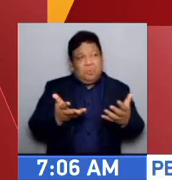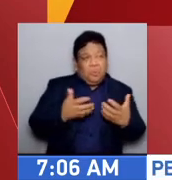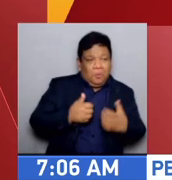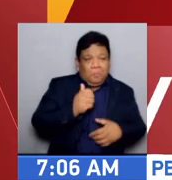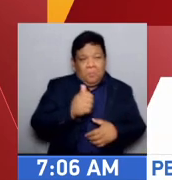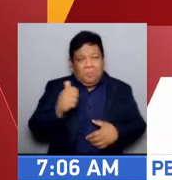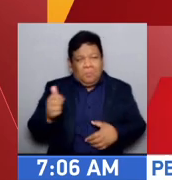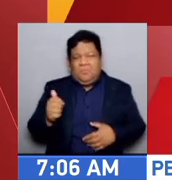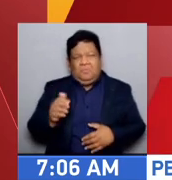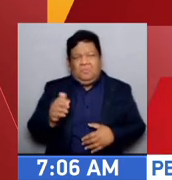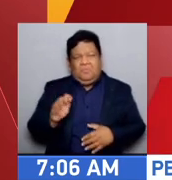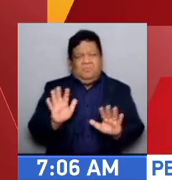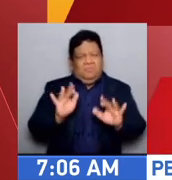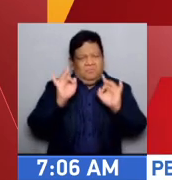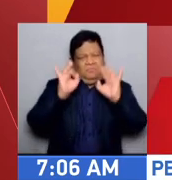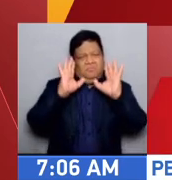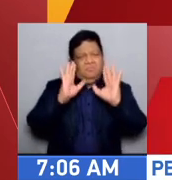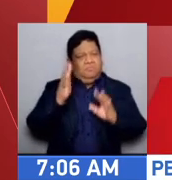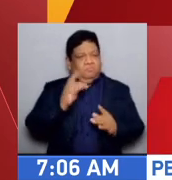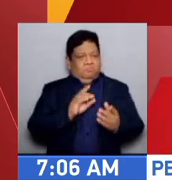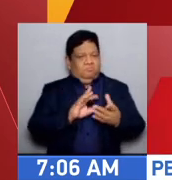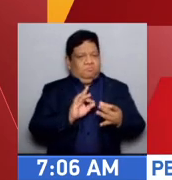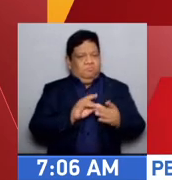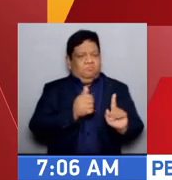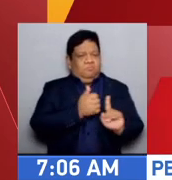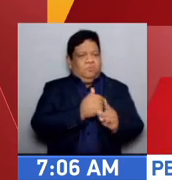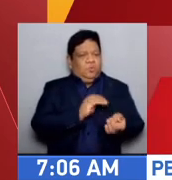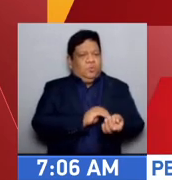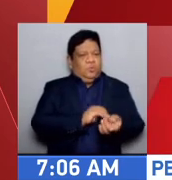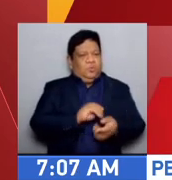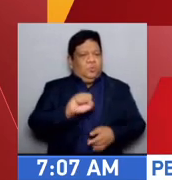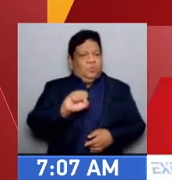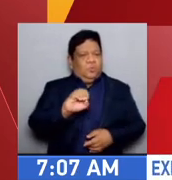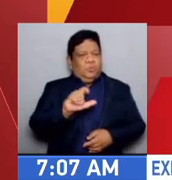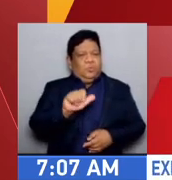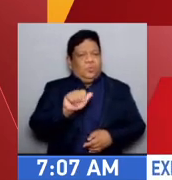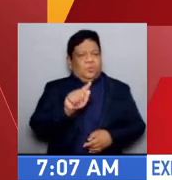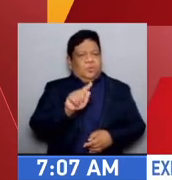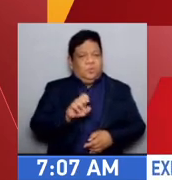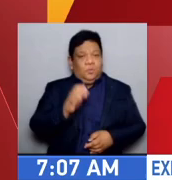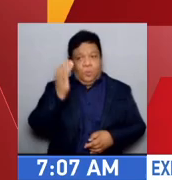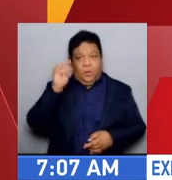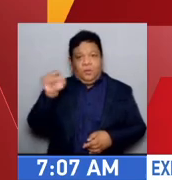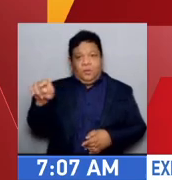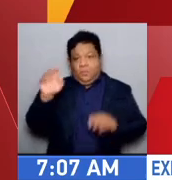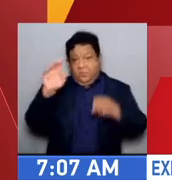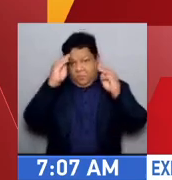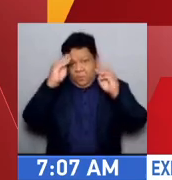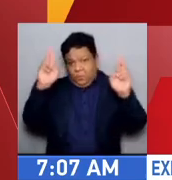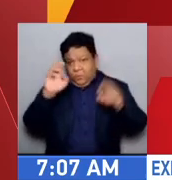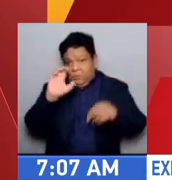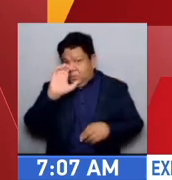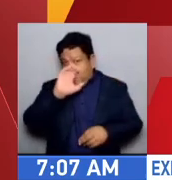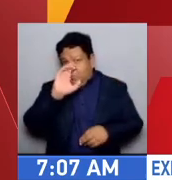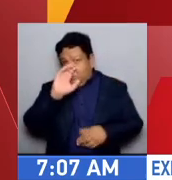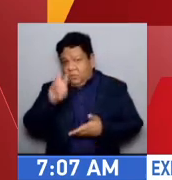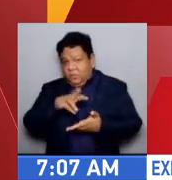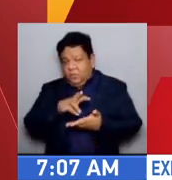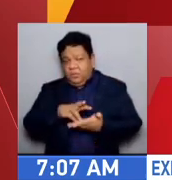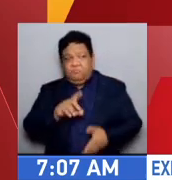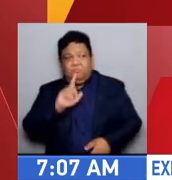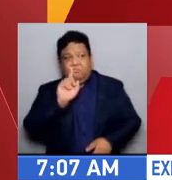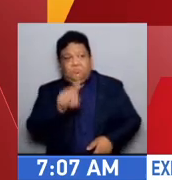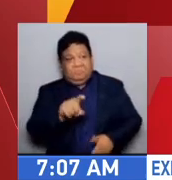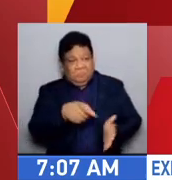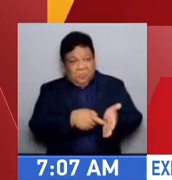diseases expert Dr. Ron Solante kasunod ng kautusan ni Cebu City Mayor Mike Rama na hindi na mandatory ang pagsusuot ng face mask